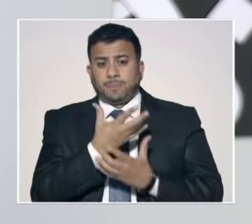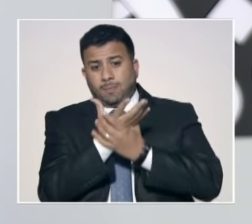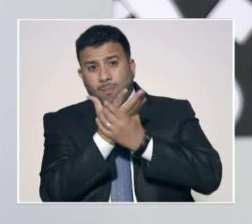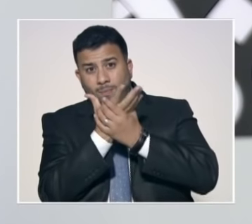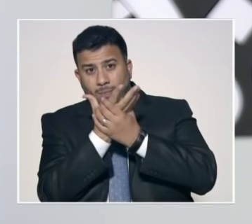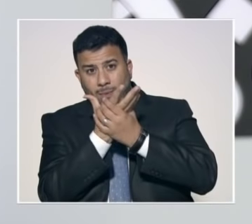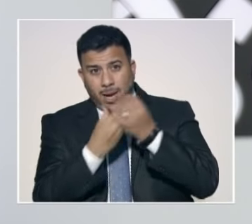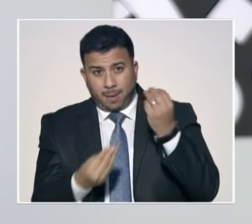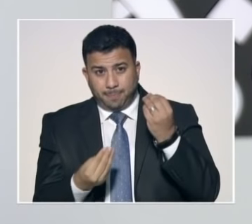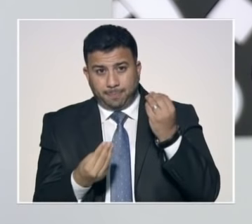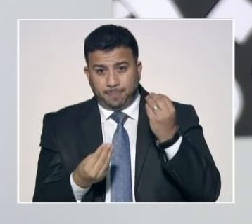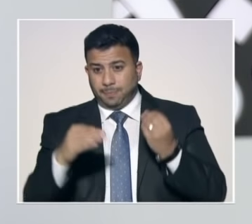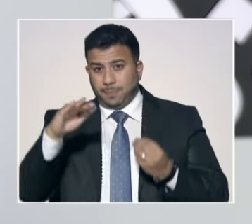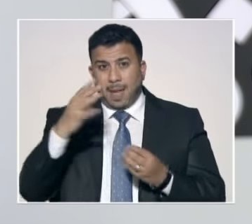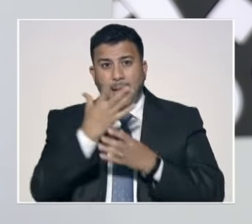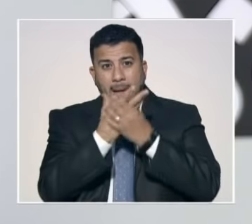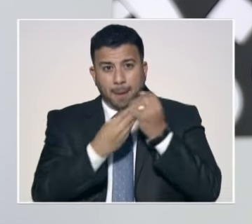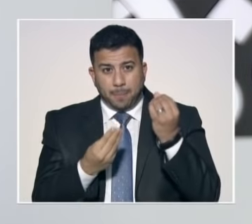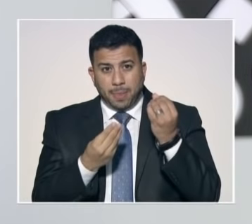الوالد